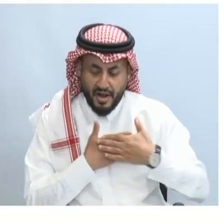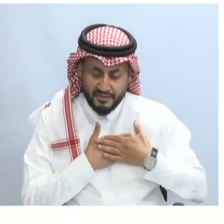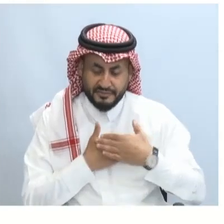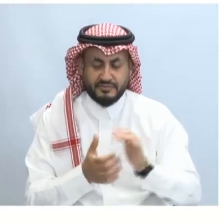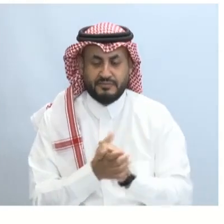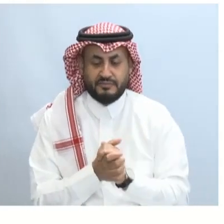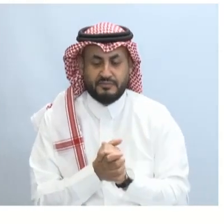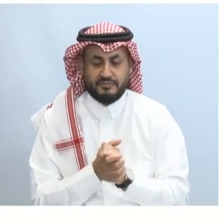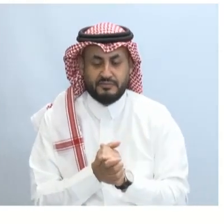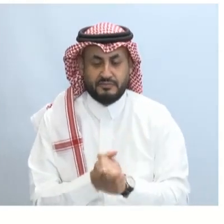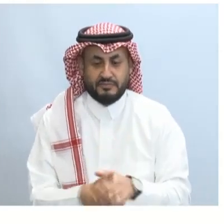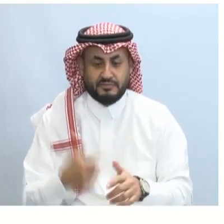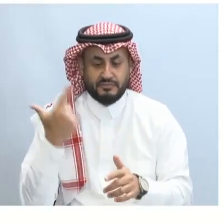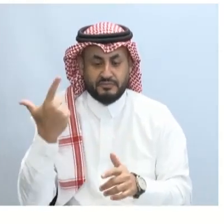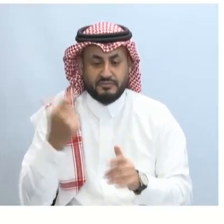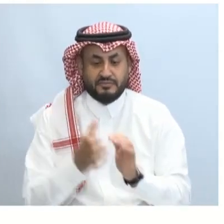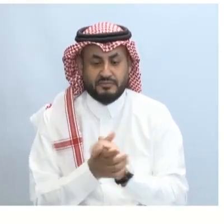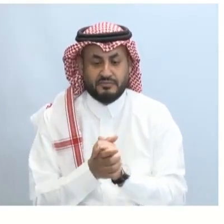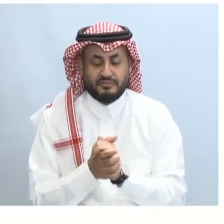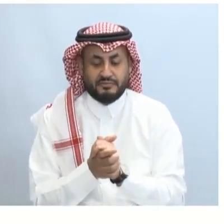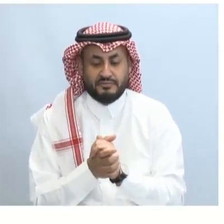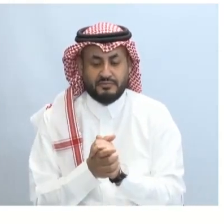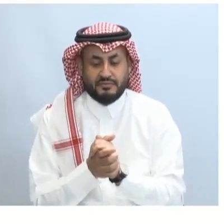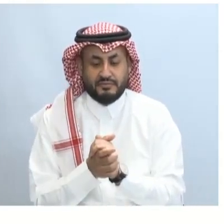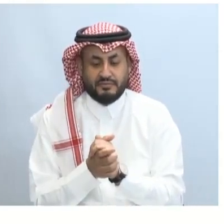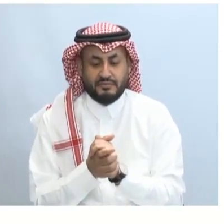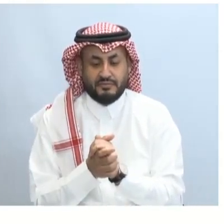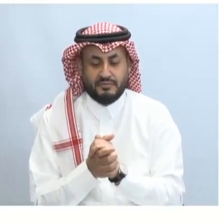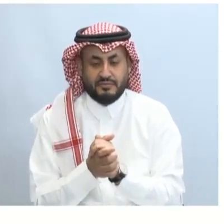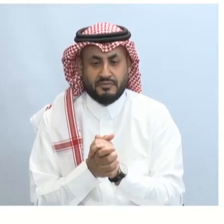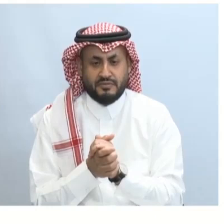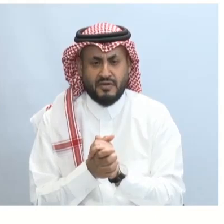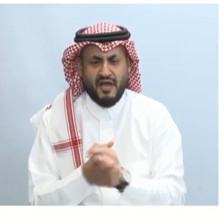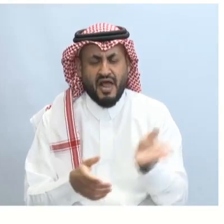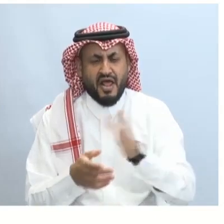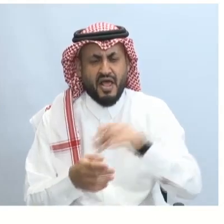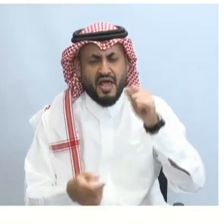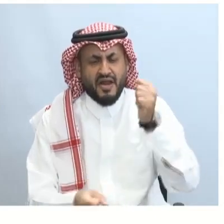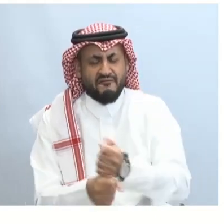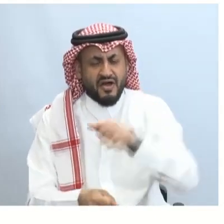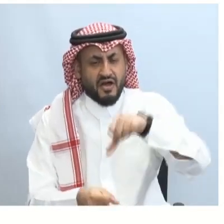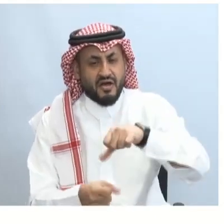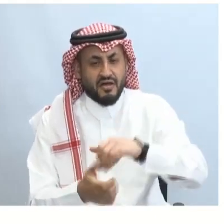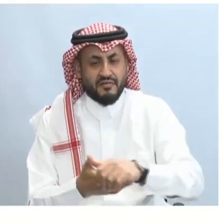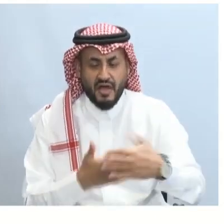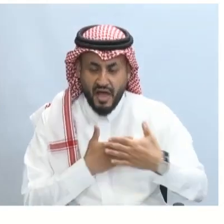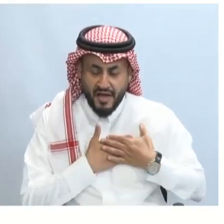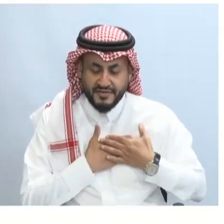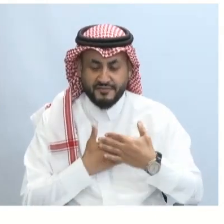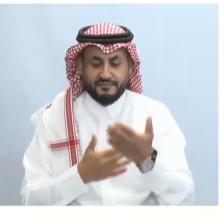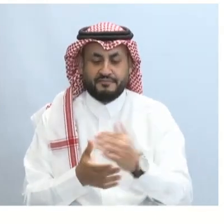منك والادب السابع من اداب التعامل بين الناس اذا اسات الى اخيك فتعتذر